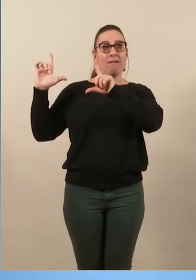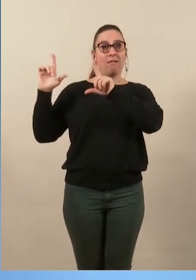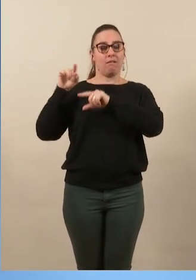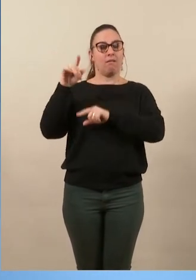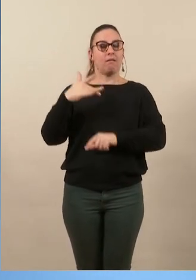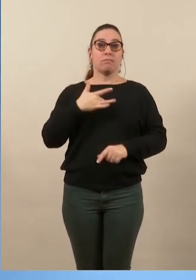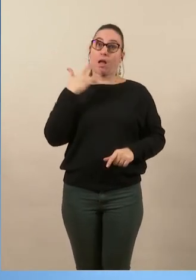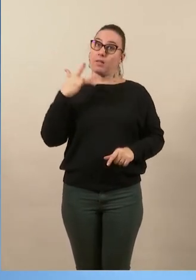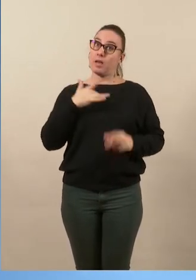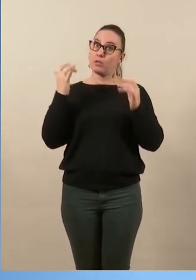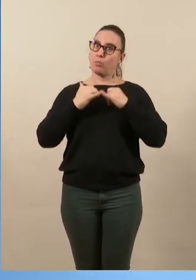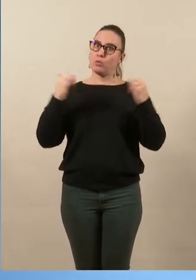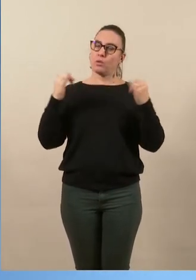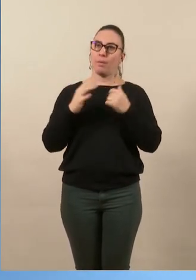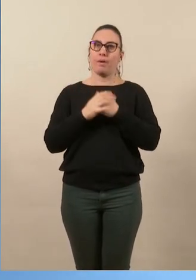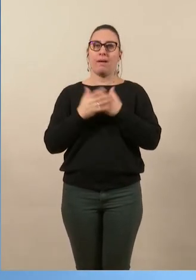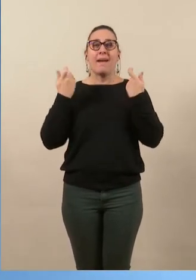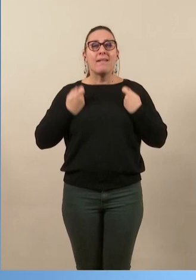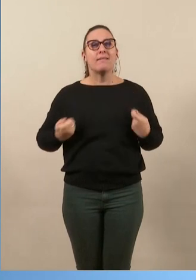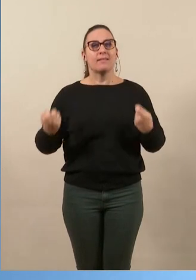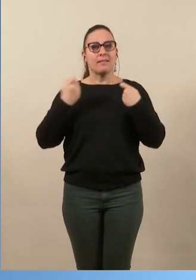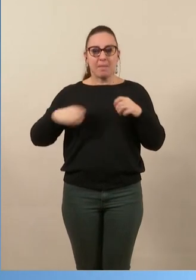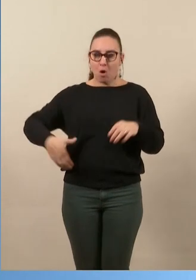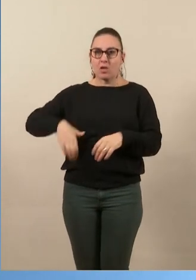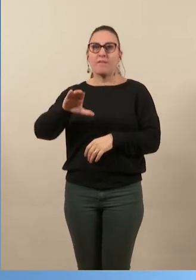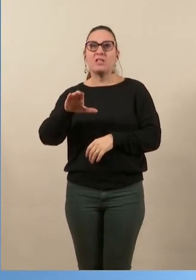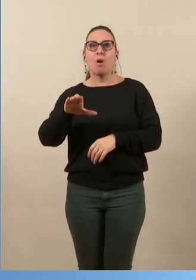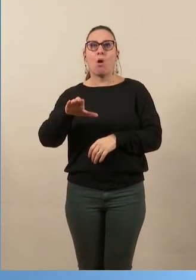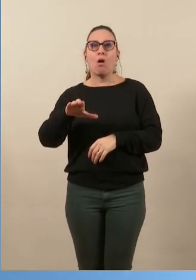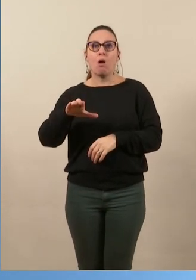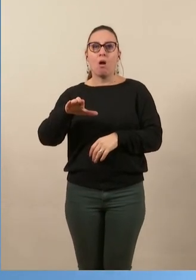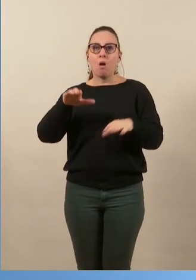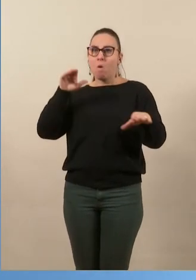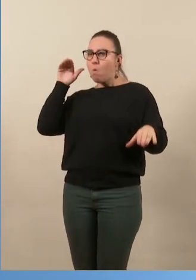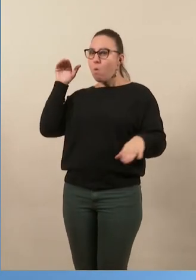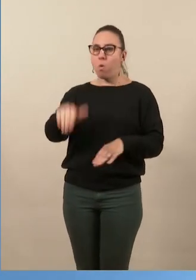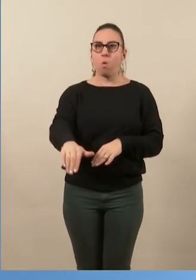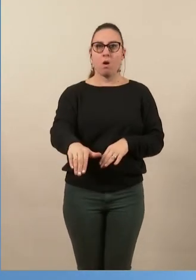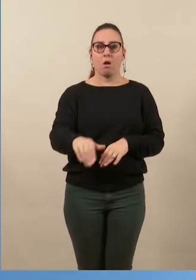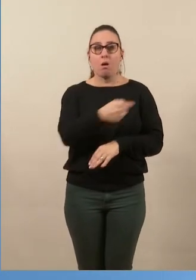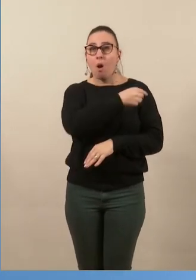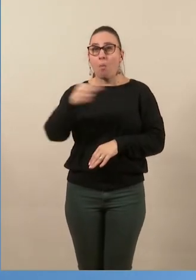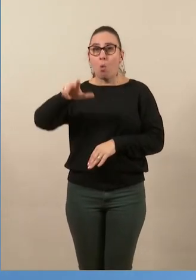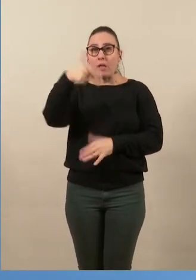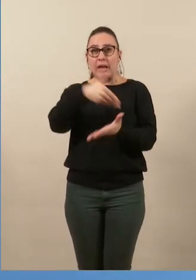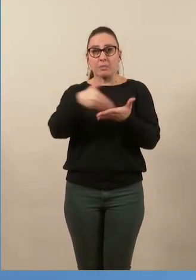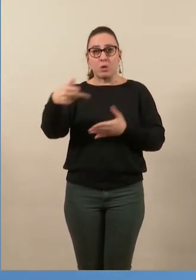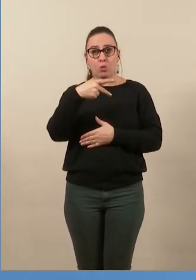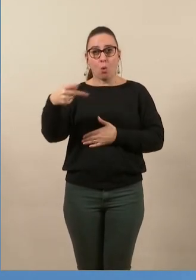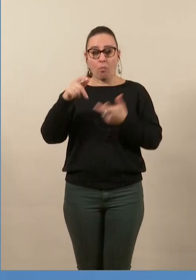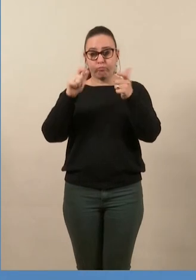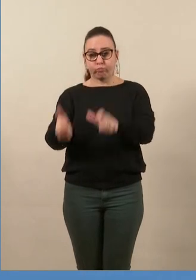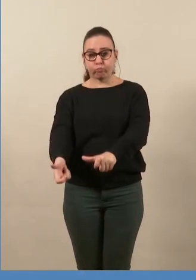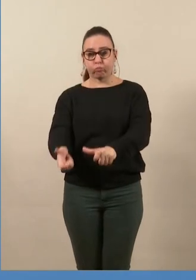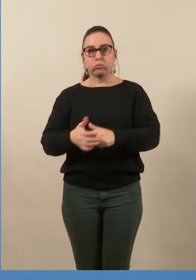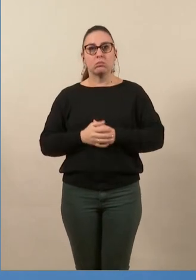très intéressante par contre les dépenses d'investissement se cassent littéralement la figure moins 13 millions d'euros